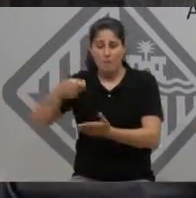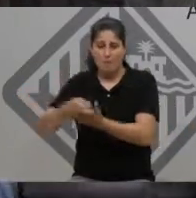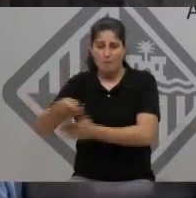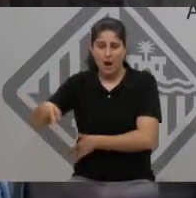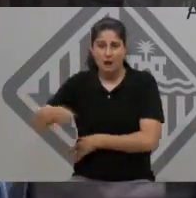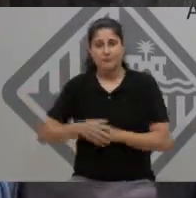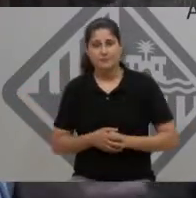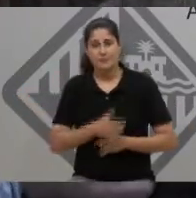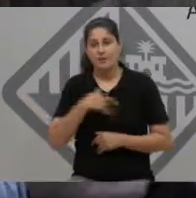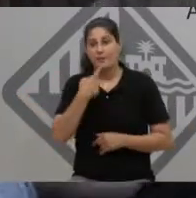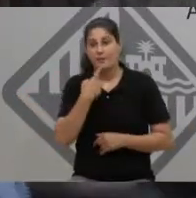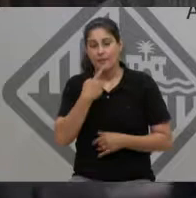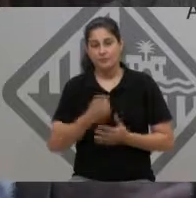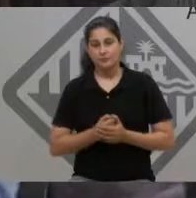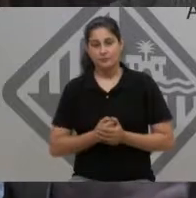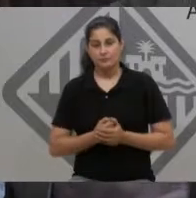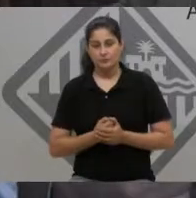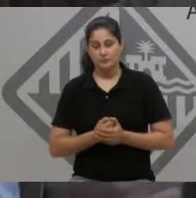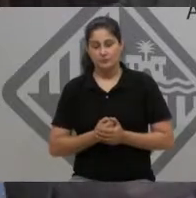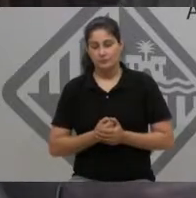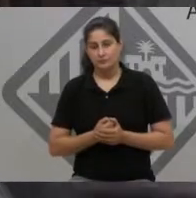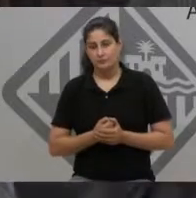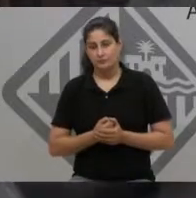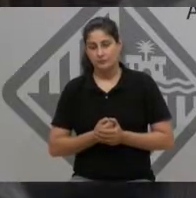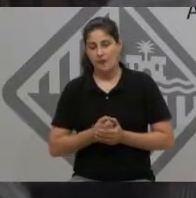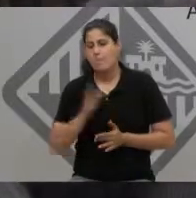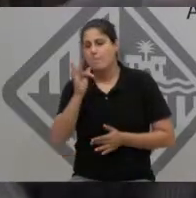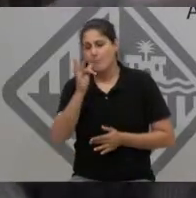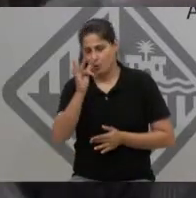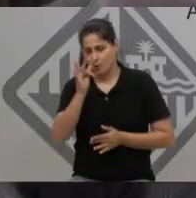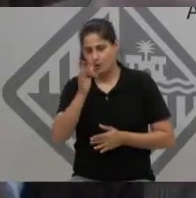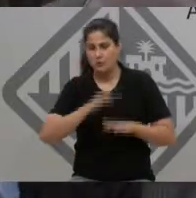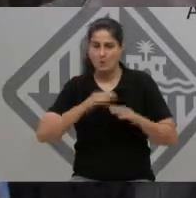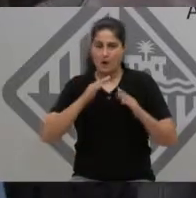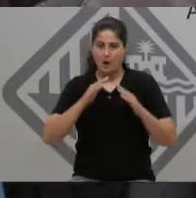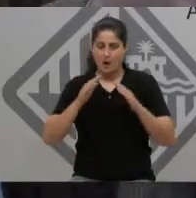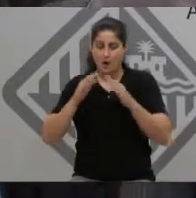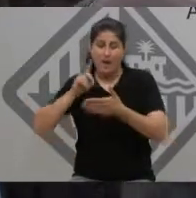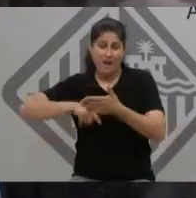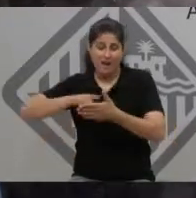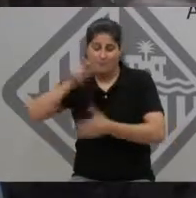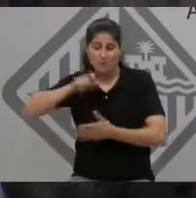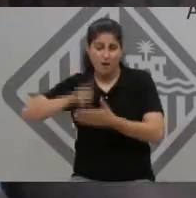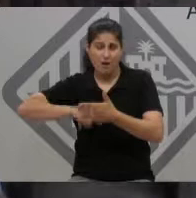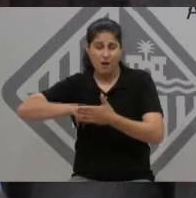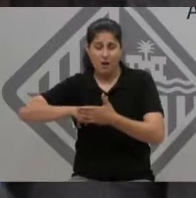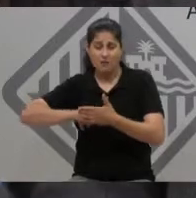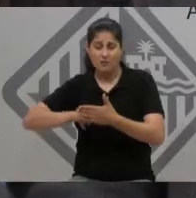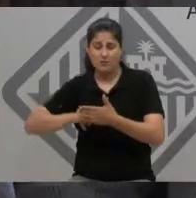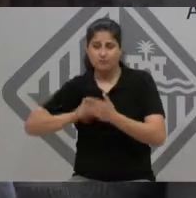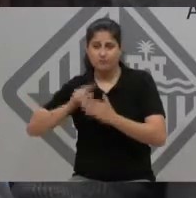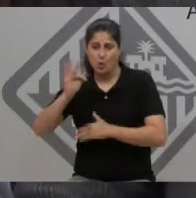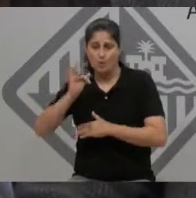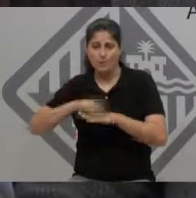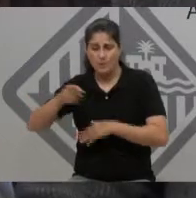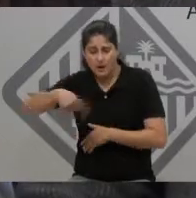forma de beneficiar en els arrendataris, no només en els propietaris de vivendes. És una forma de